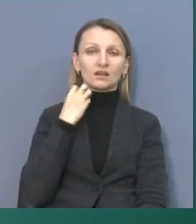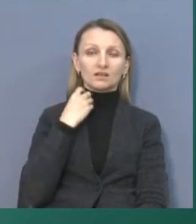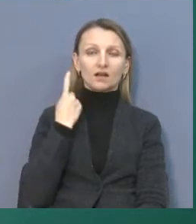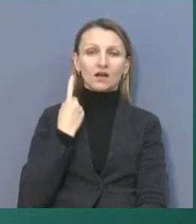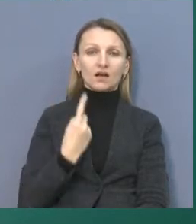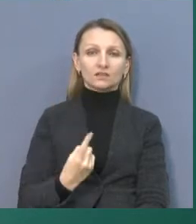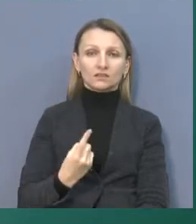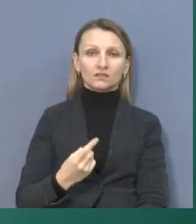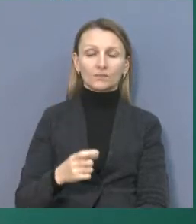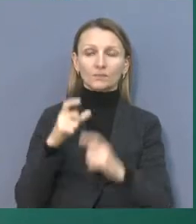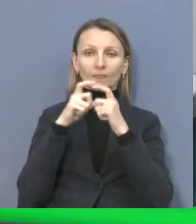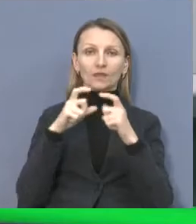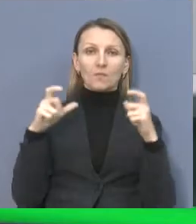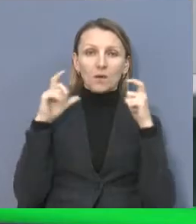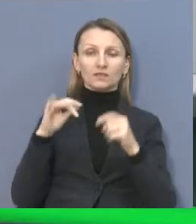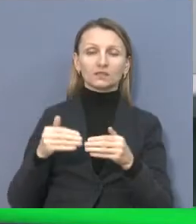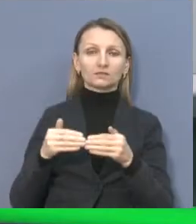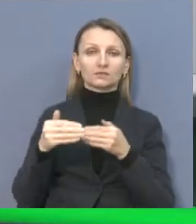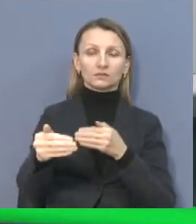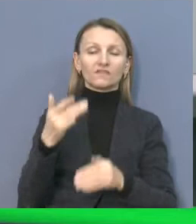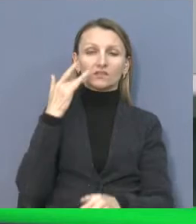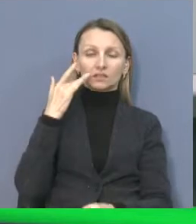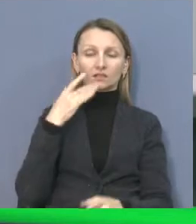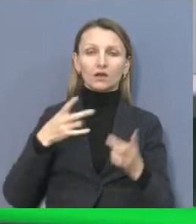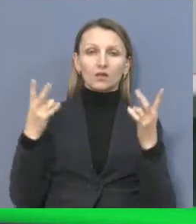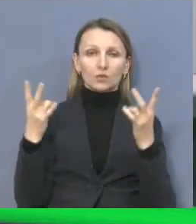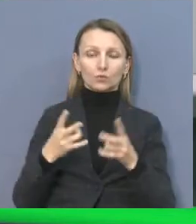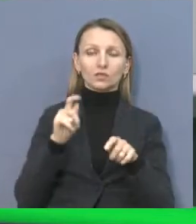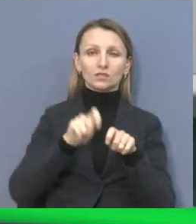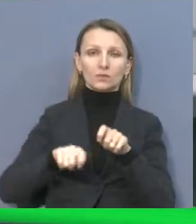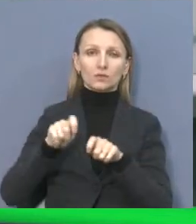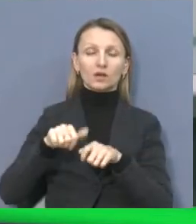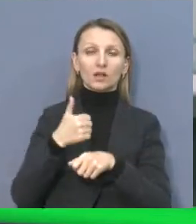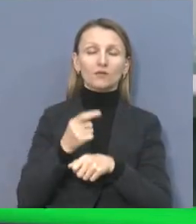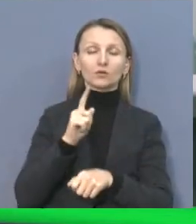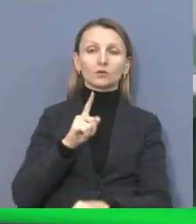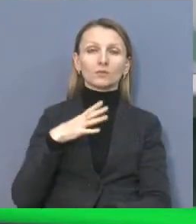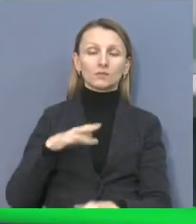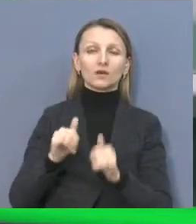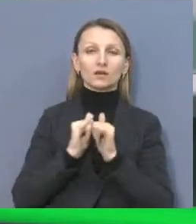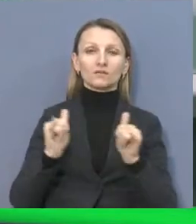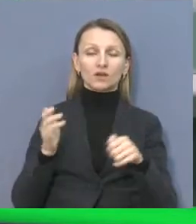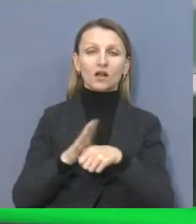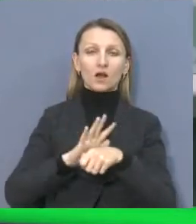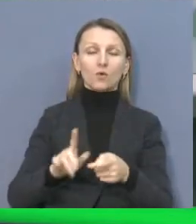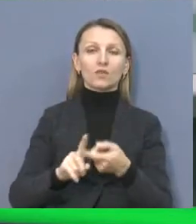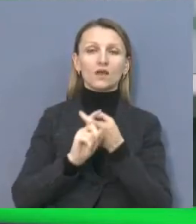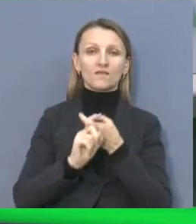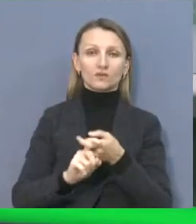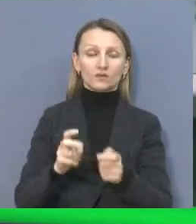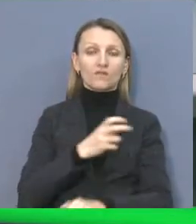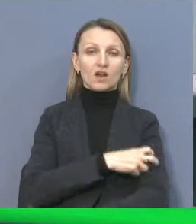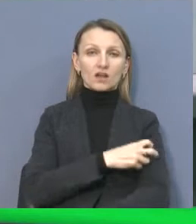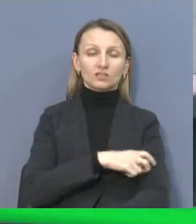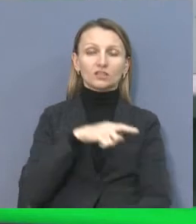один маски социальная дистанция все еще актуальная главная задача не допустить распространение корона вируса медики